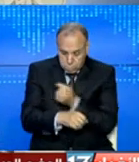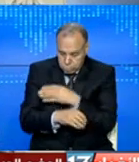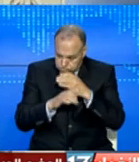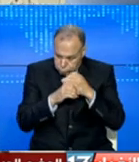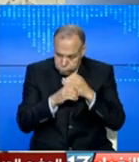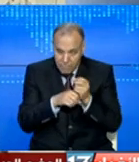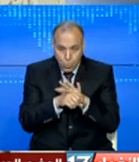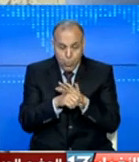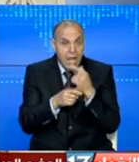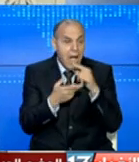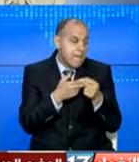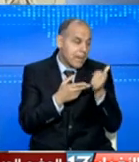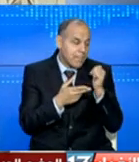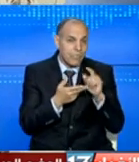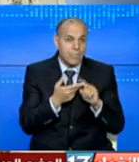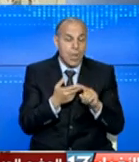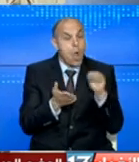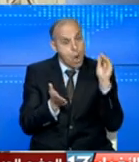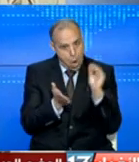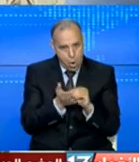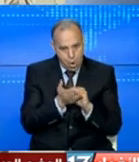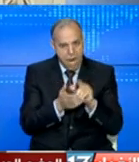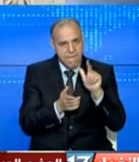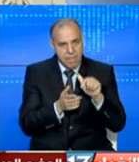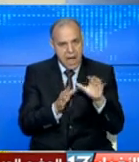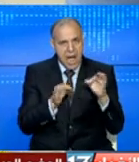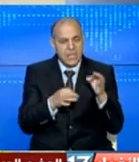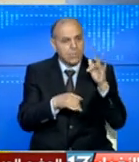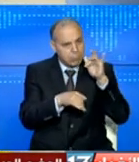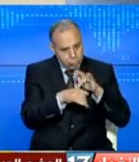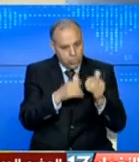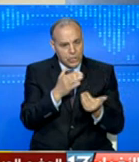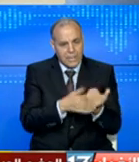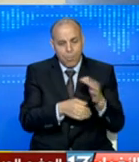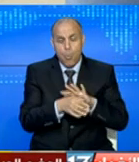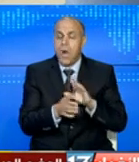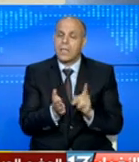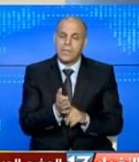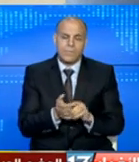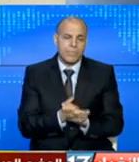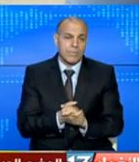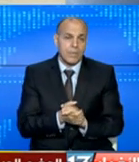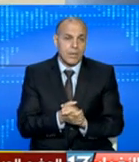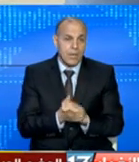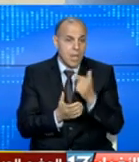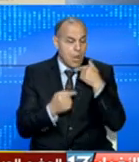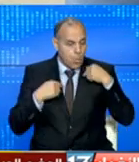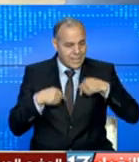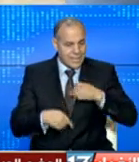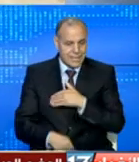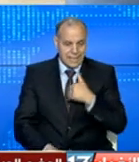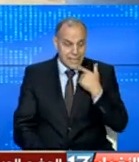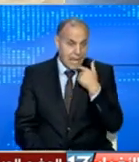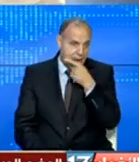الفيروسي المجرات امس ايضا وجود عشر اصابات جديده مؤكده بالجهه وكانت وزاره الصحه